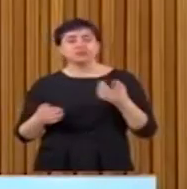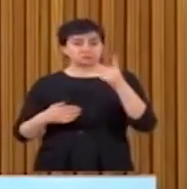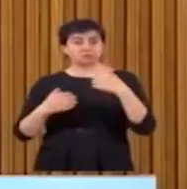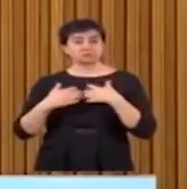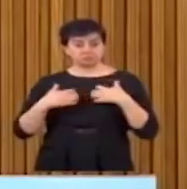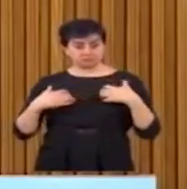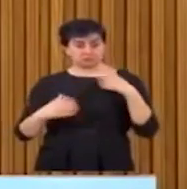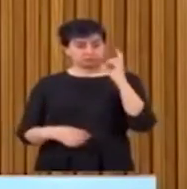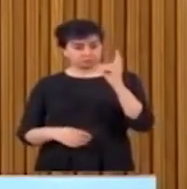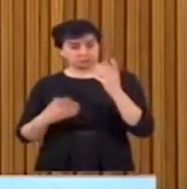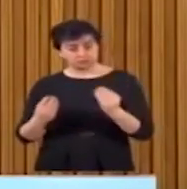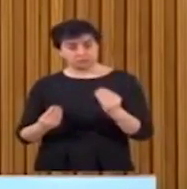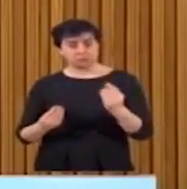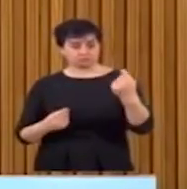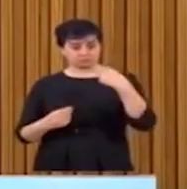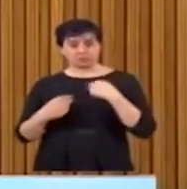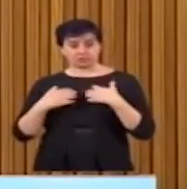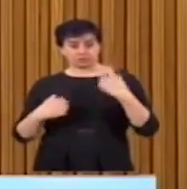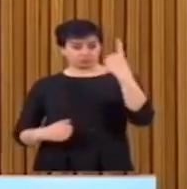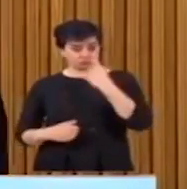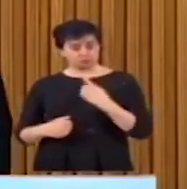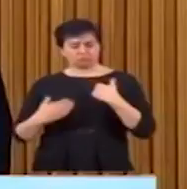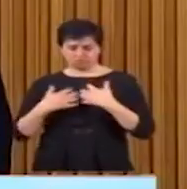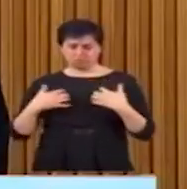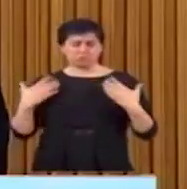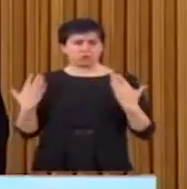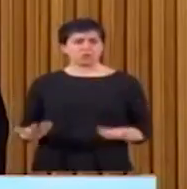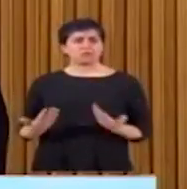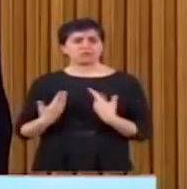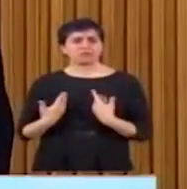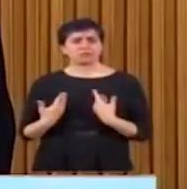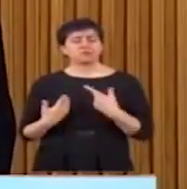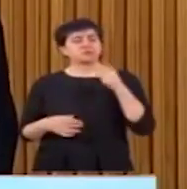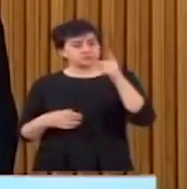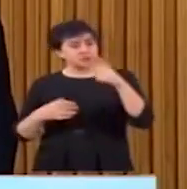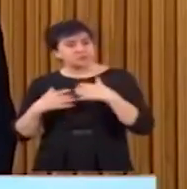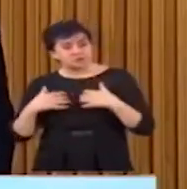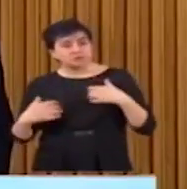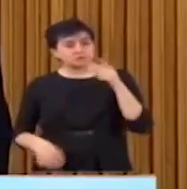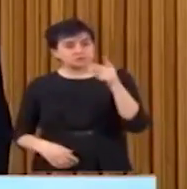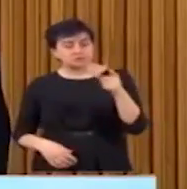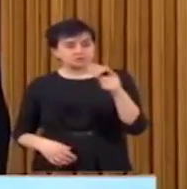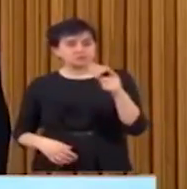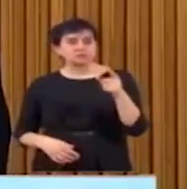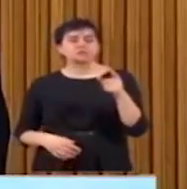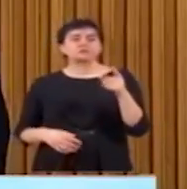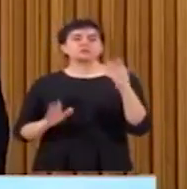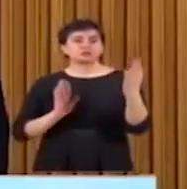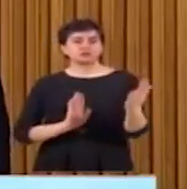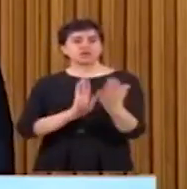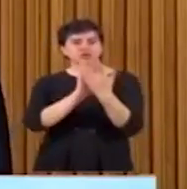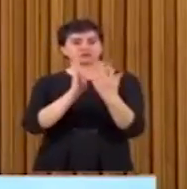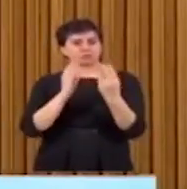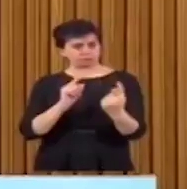sen yiğitsen, bana diyorsan ki yiğit misin? Ben yiğit olduğumu iddia ediyorum. Sen de yiğitsen karşıma